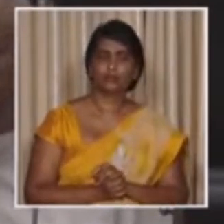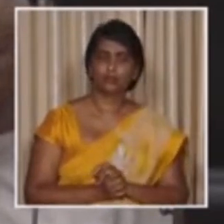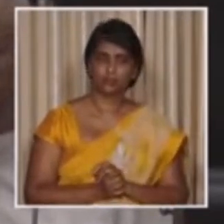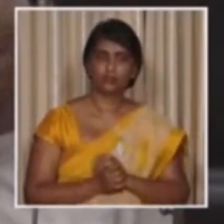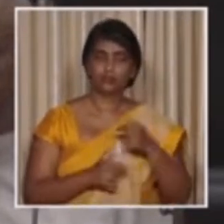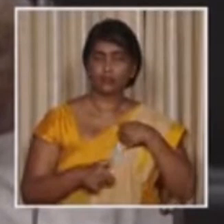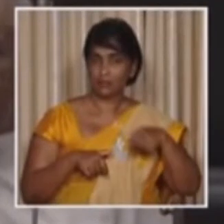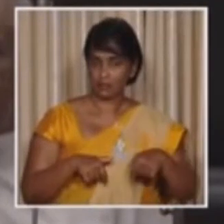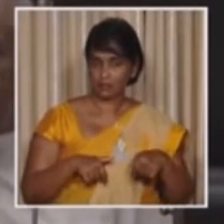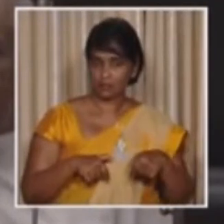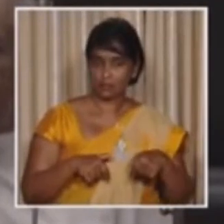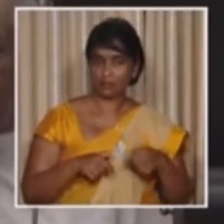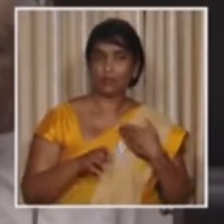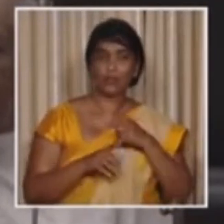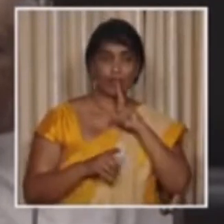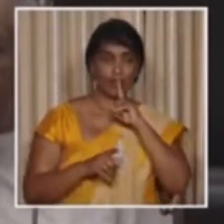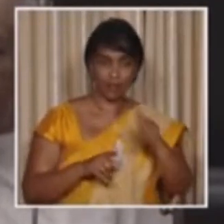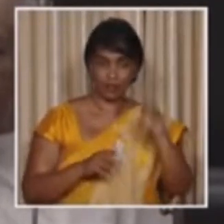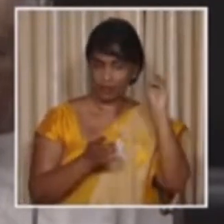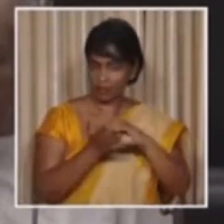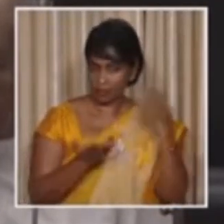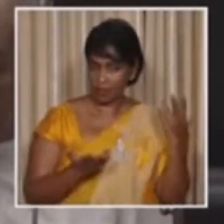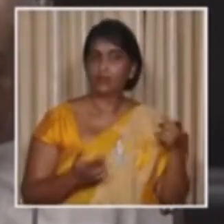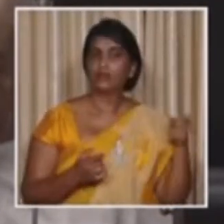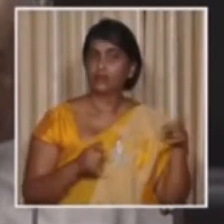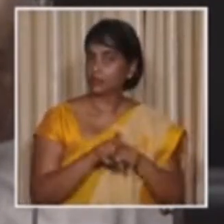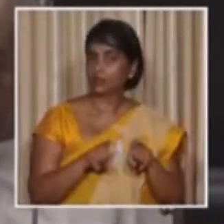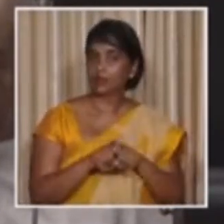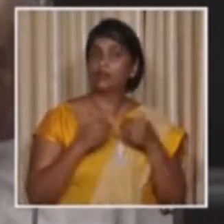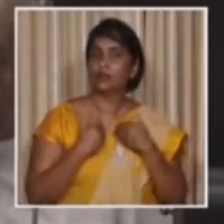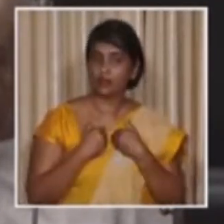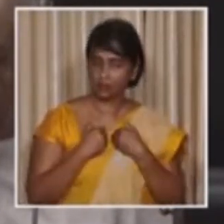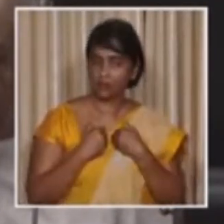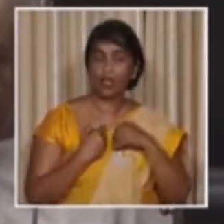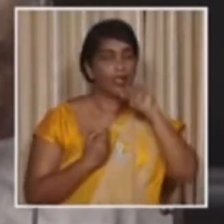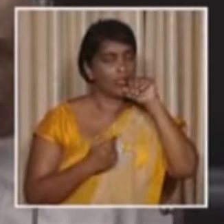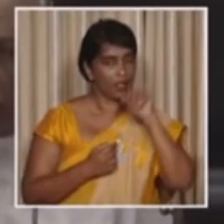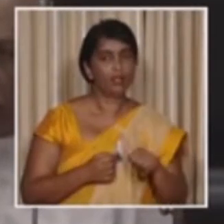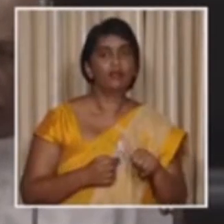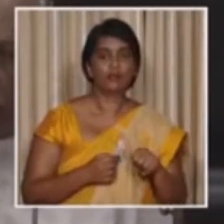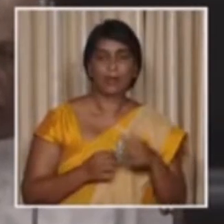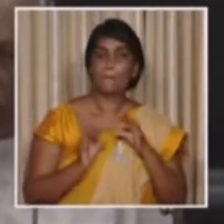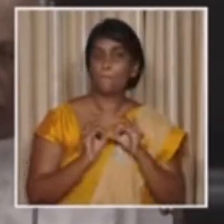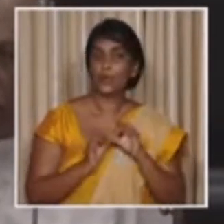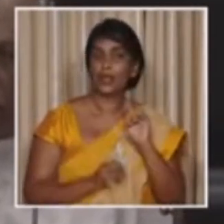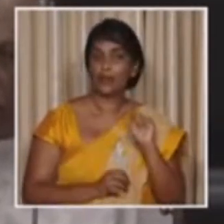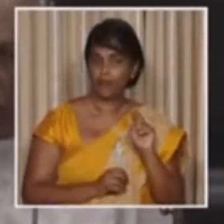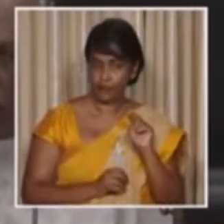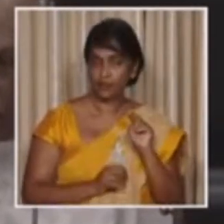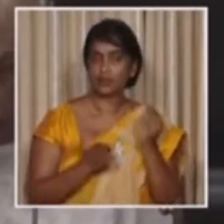මේ සැරේ අපිට එදා දැම්මේ නැති විදියට එදා දැම්මේ නැති විදිහ අපිට ඇත්ත වශයෙන්ම අපි බිලියන් 20ක් වෙන්